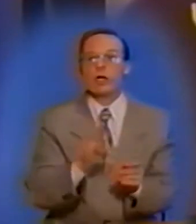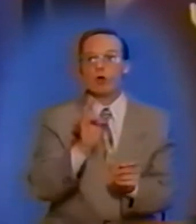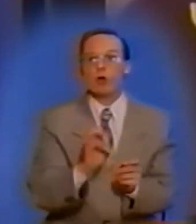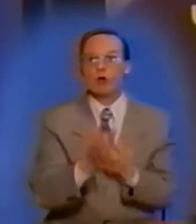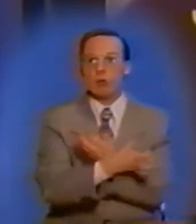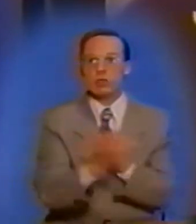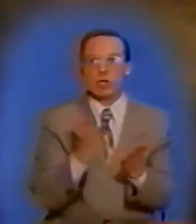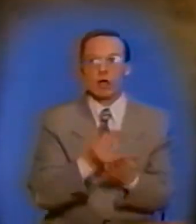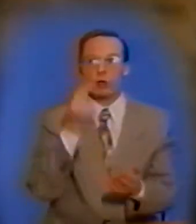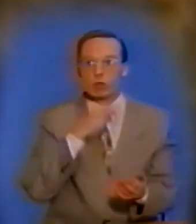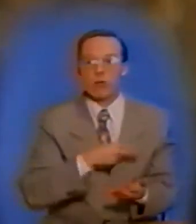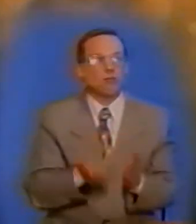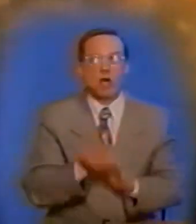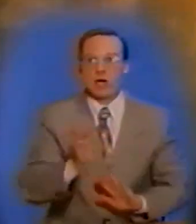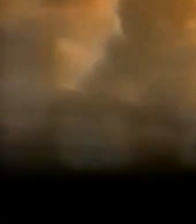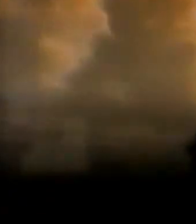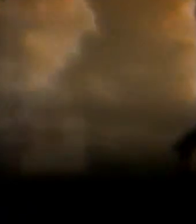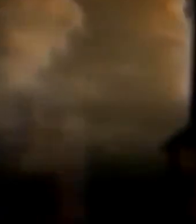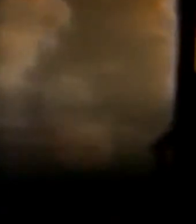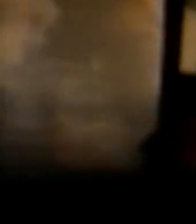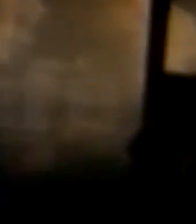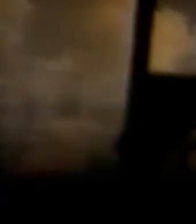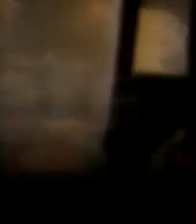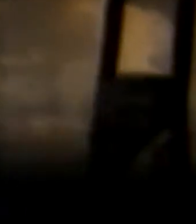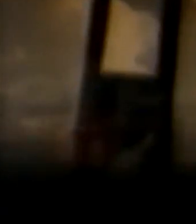homoseksualizmas yra nuodėmė. Nerasit.